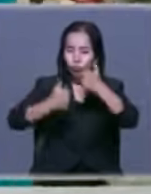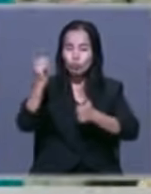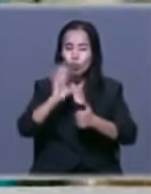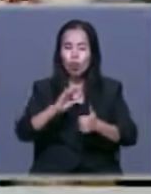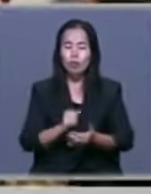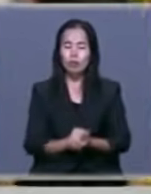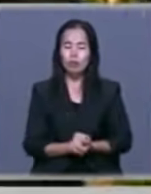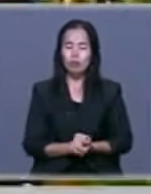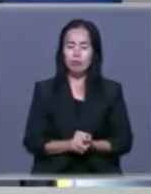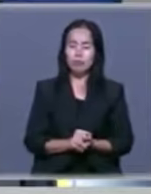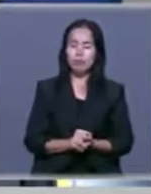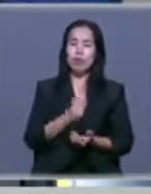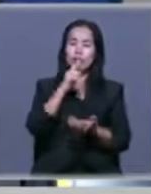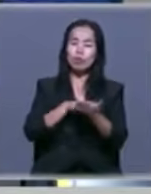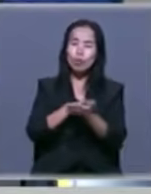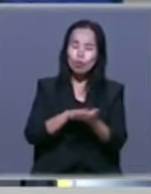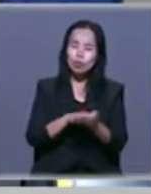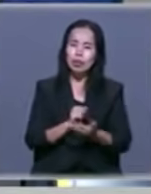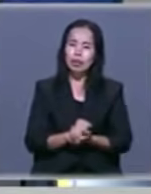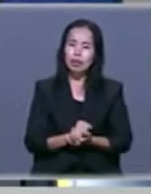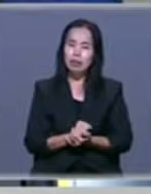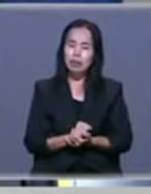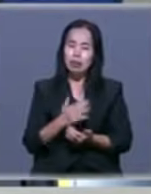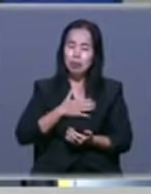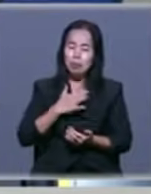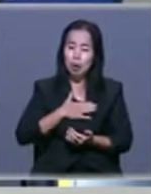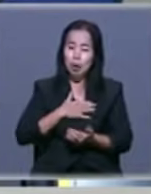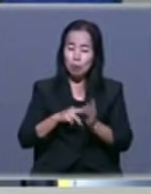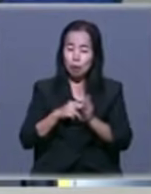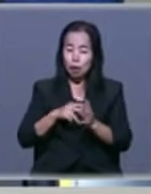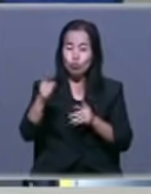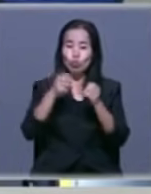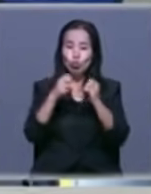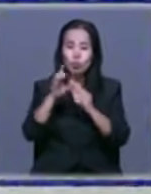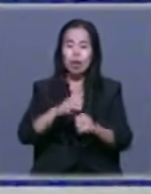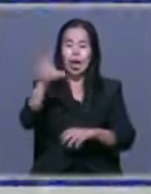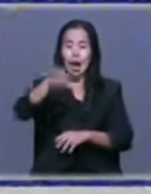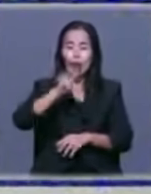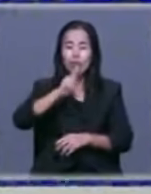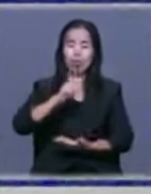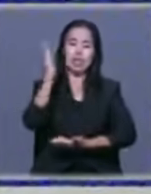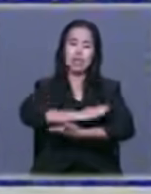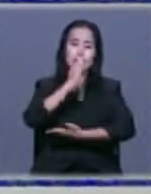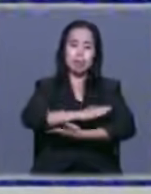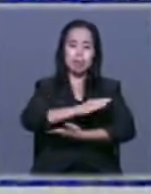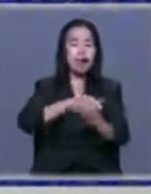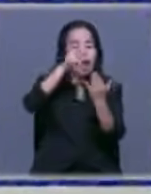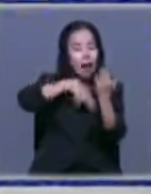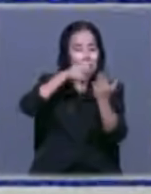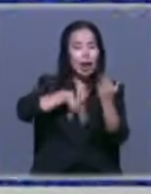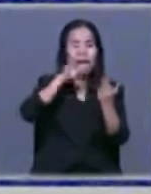ขอโทษนะฮะอันนี้เราเนี่ยไม่ได้เต้าข่าวขึ้นมาเอง เอามาจากหนังสือพิมพ์ เราอ่านข่าวของโพสต์ทูเด